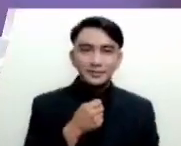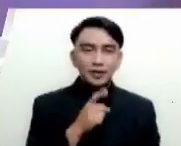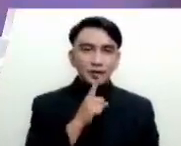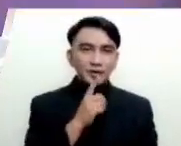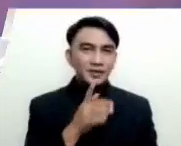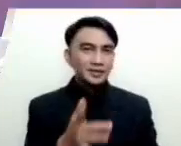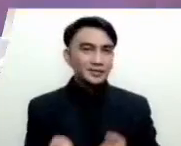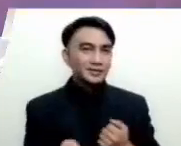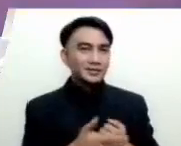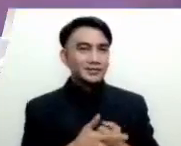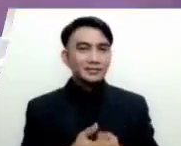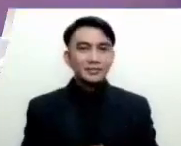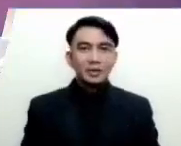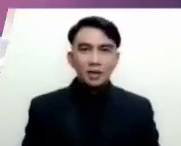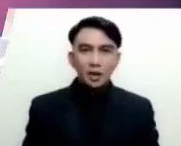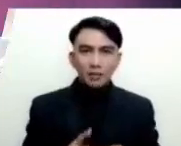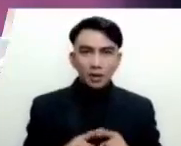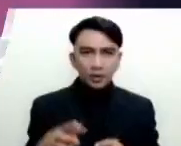Pero teka.